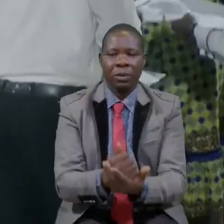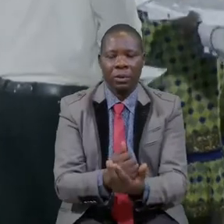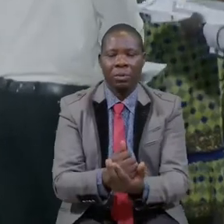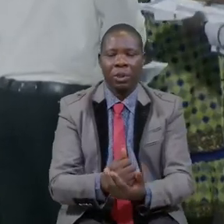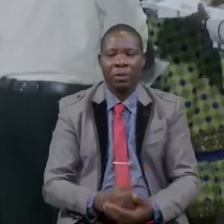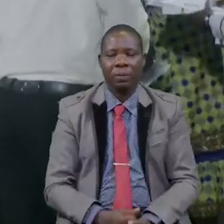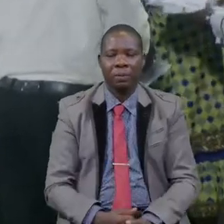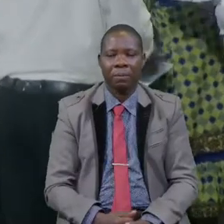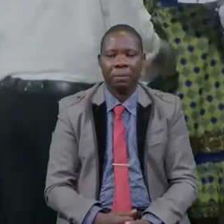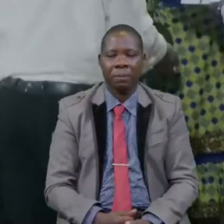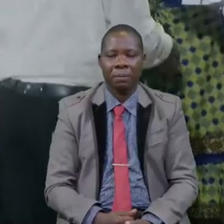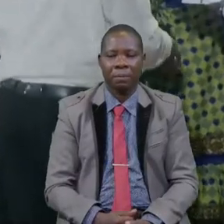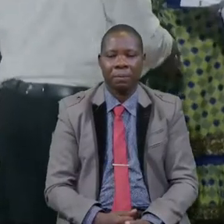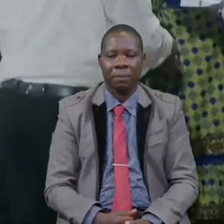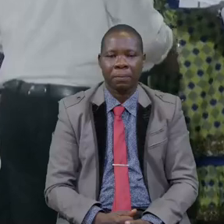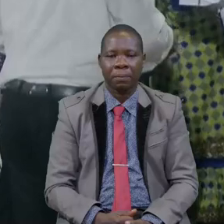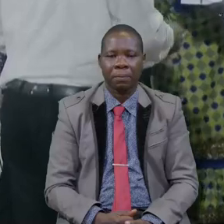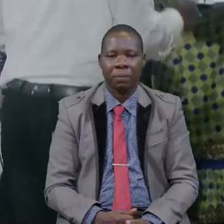Amen.